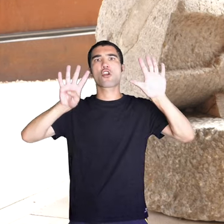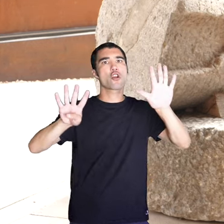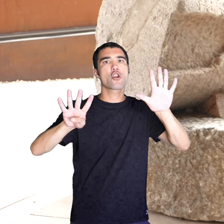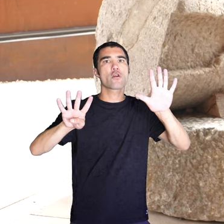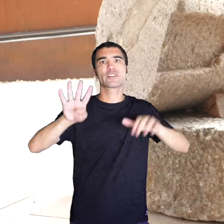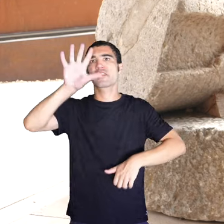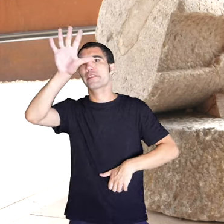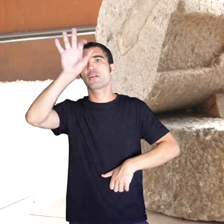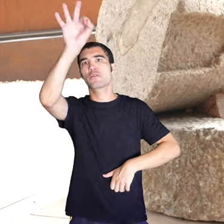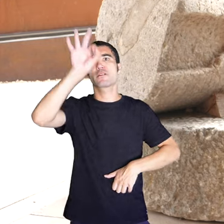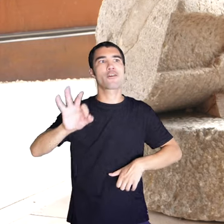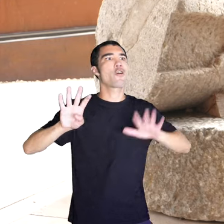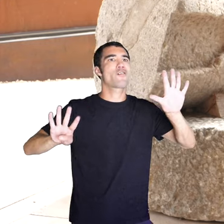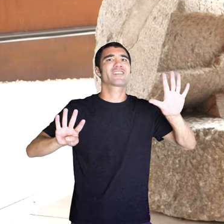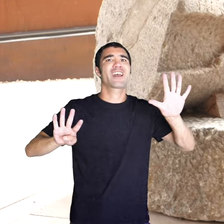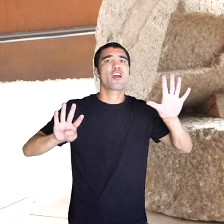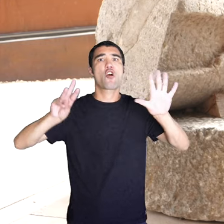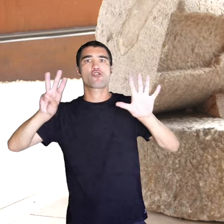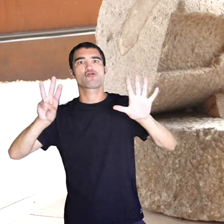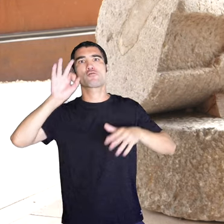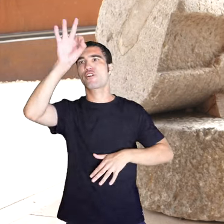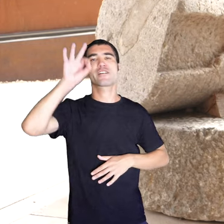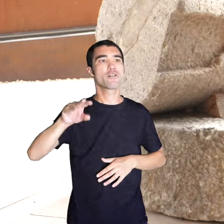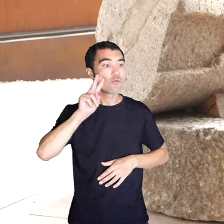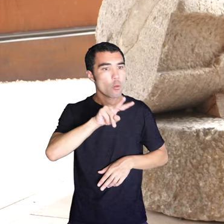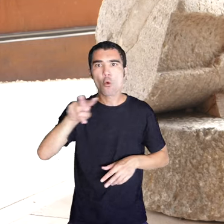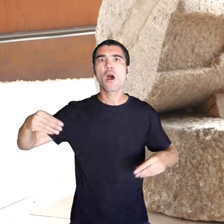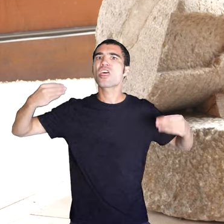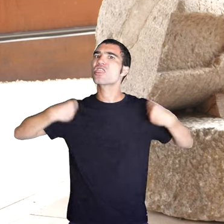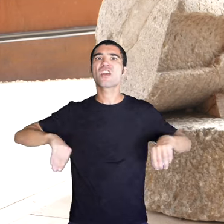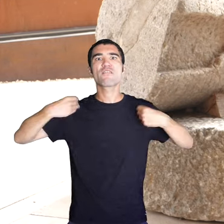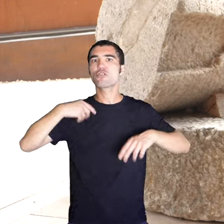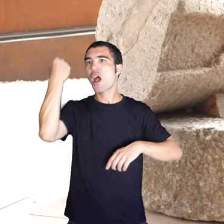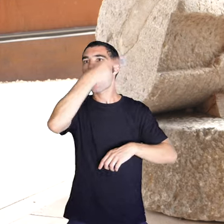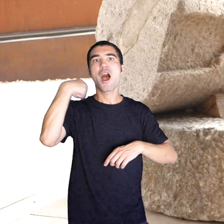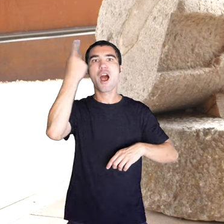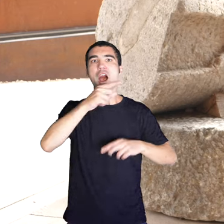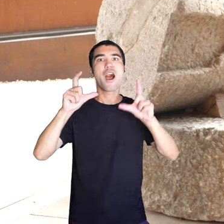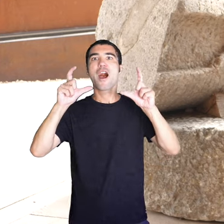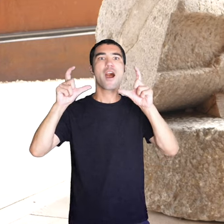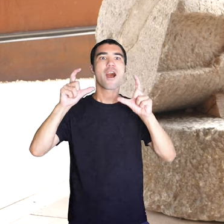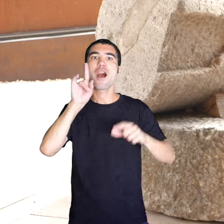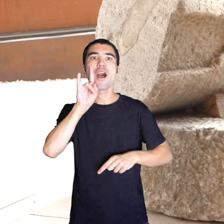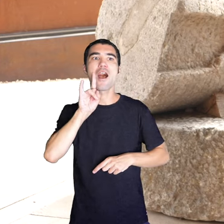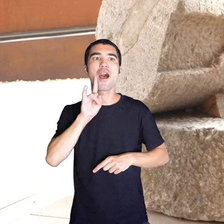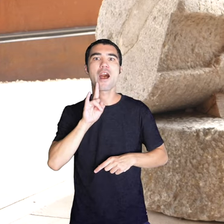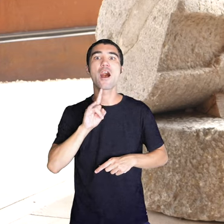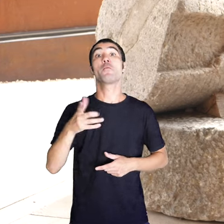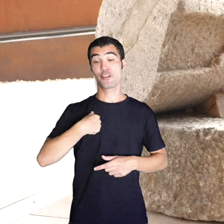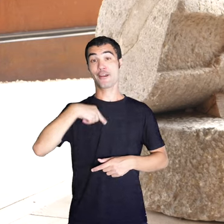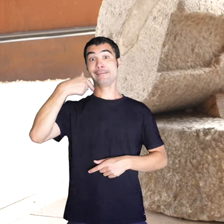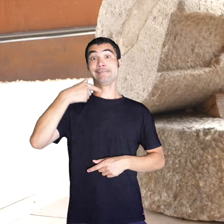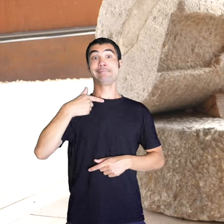95% o el 98% la vols que disfruta. Que has de saber idiomes,